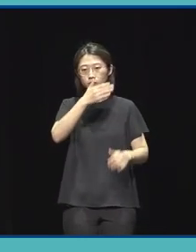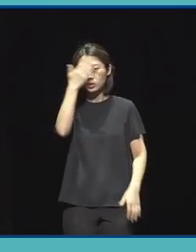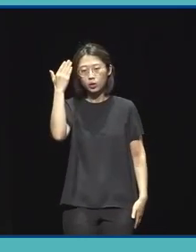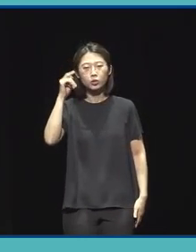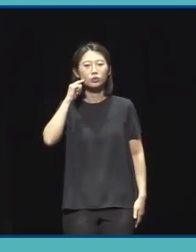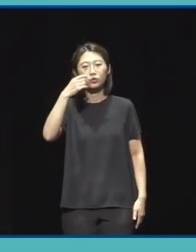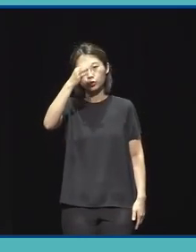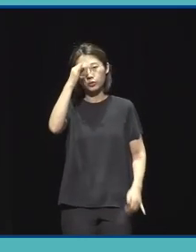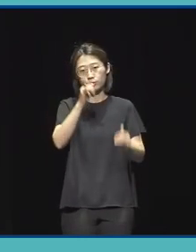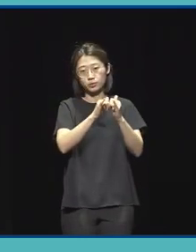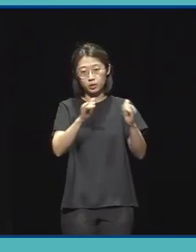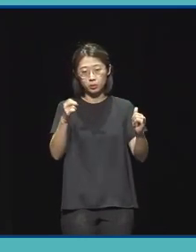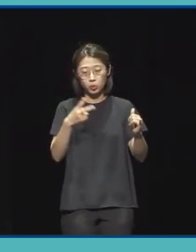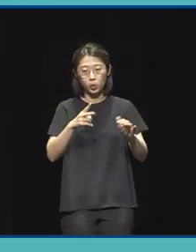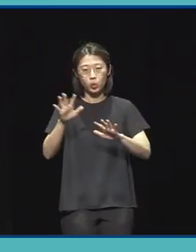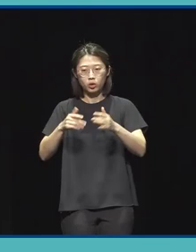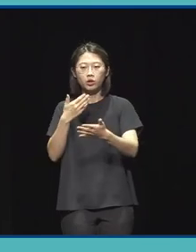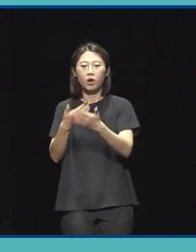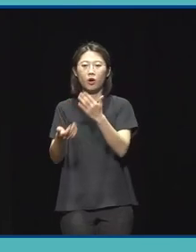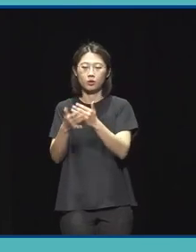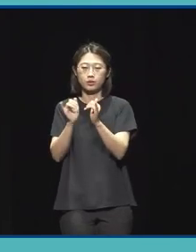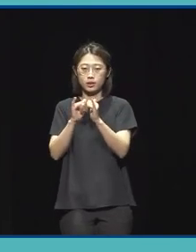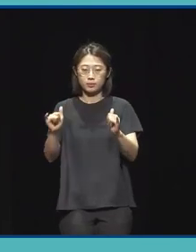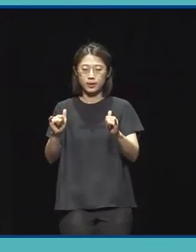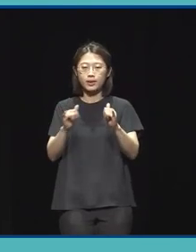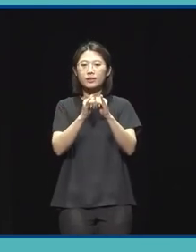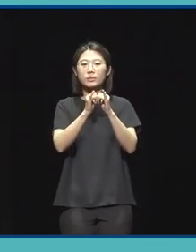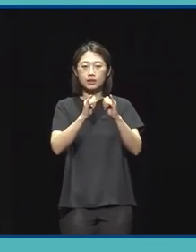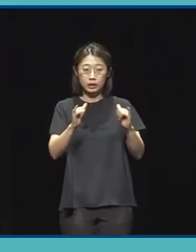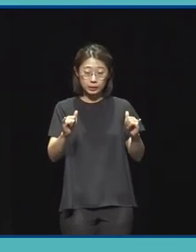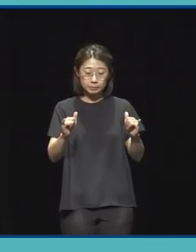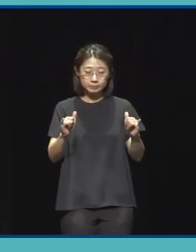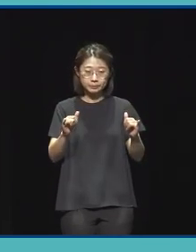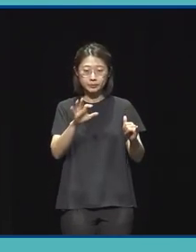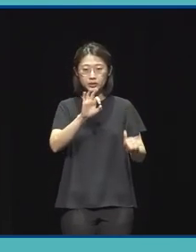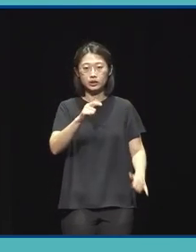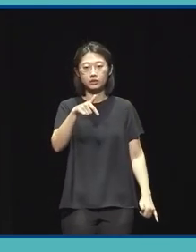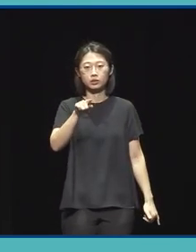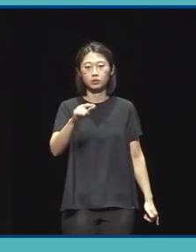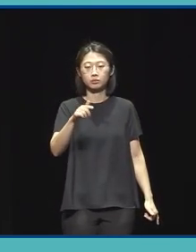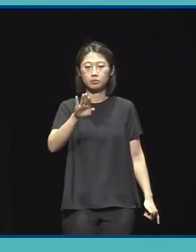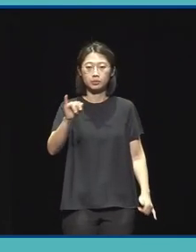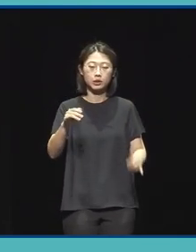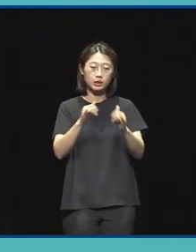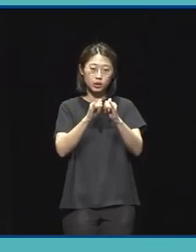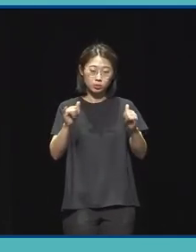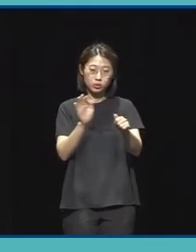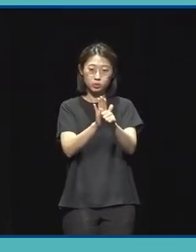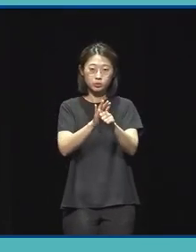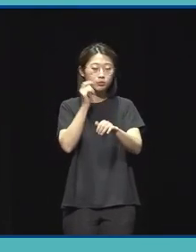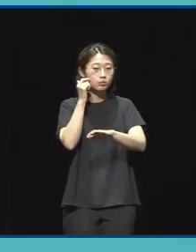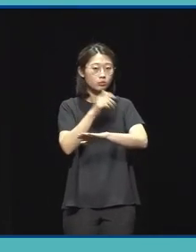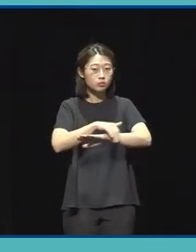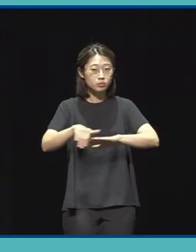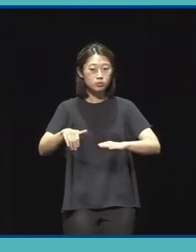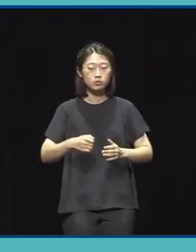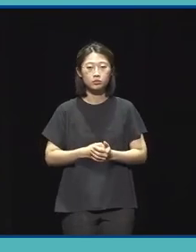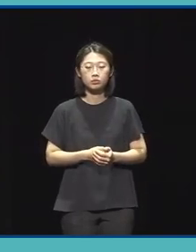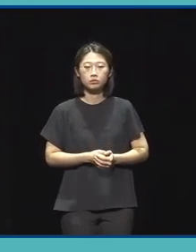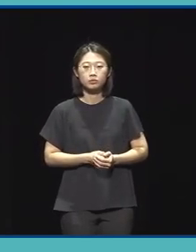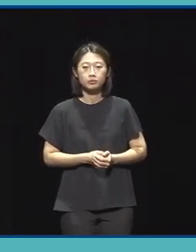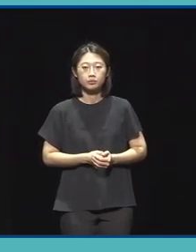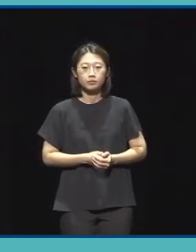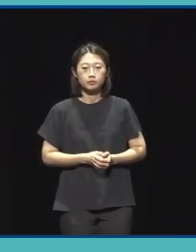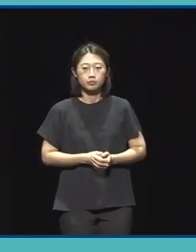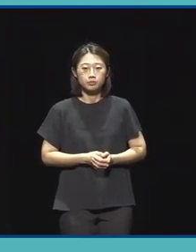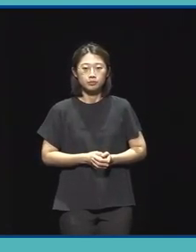청년예술가와 공인예술 분야 경력자의 인건비를 지원하는 사업으로 타 사업과 달리 회계검증 수수료를 단체에서